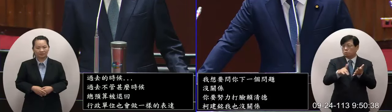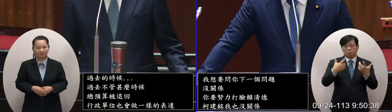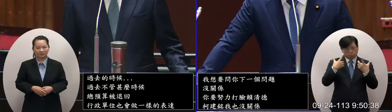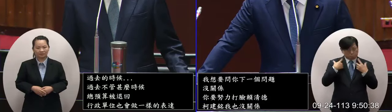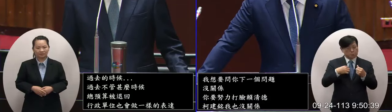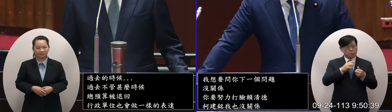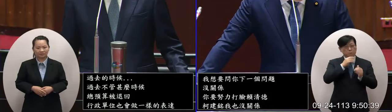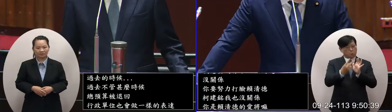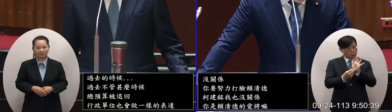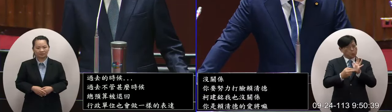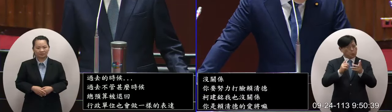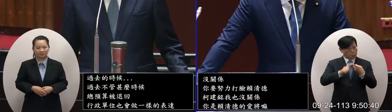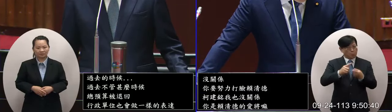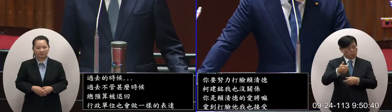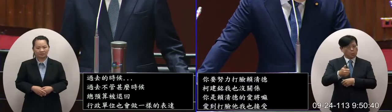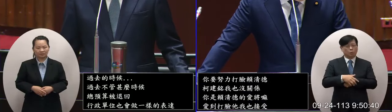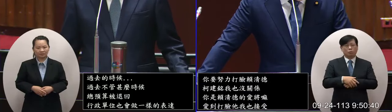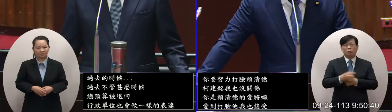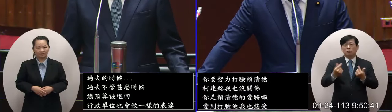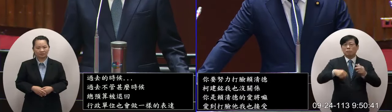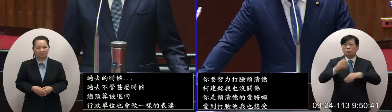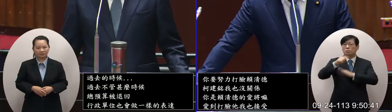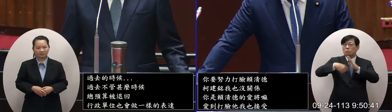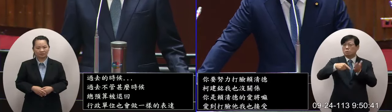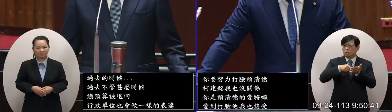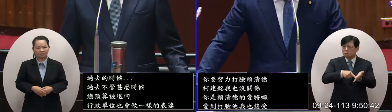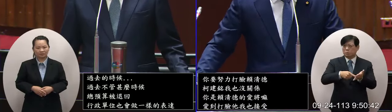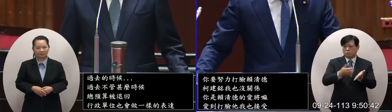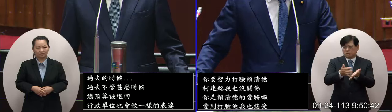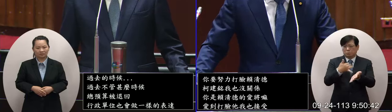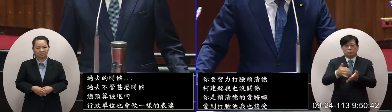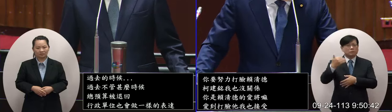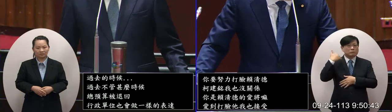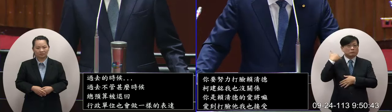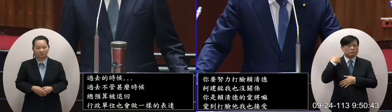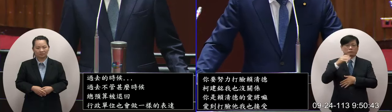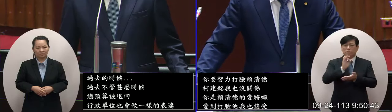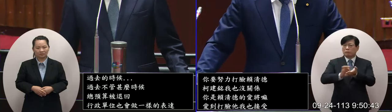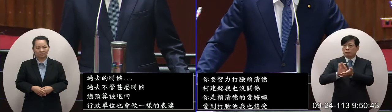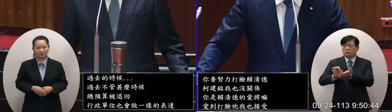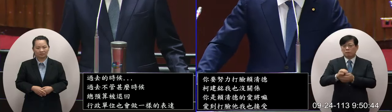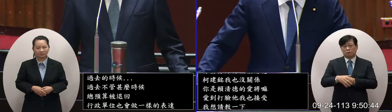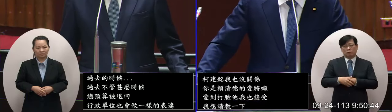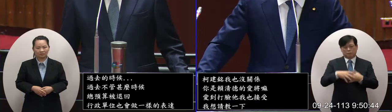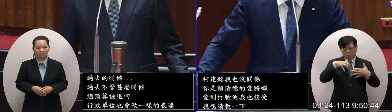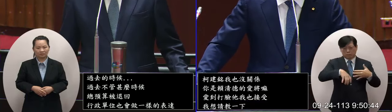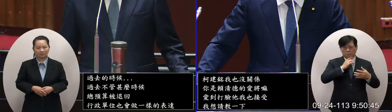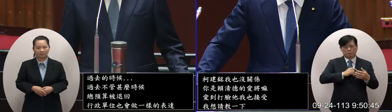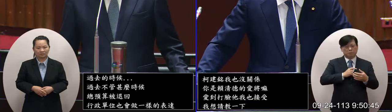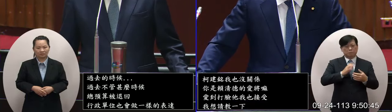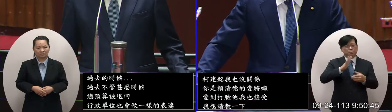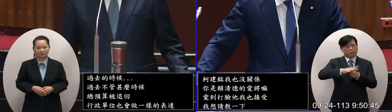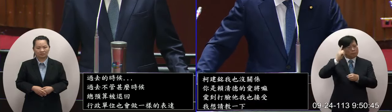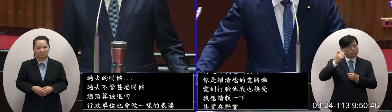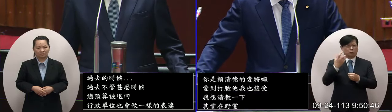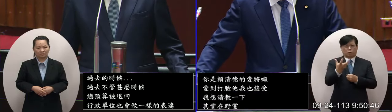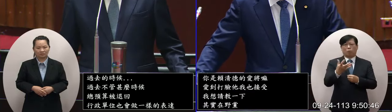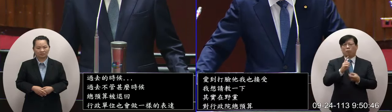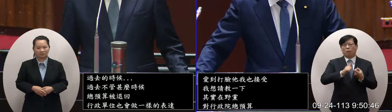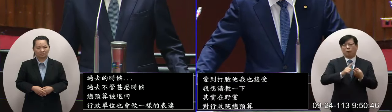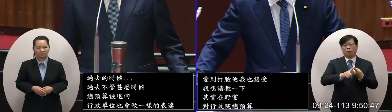名啊。今天我跟你讲，行政院提的很多的预算，过去预算的使用，也有很多人不满意吧？院长是不